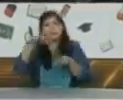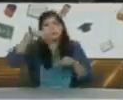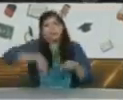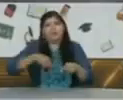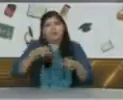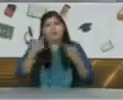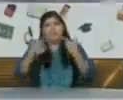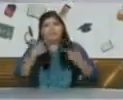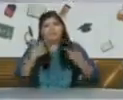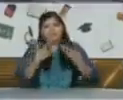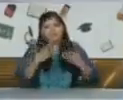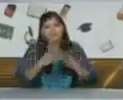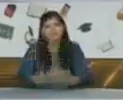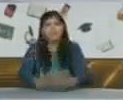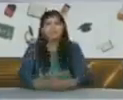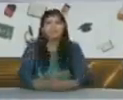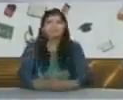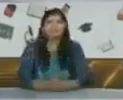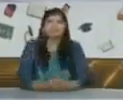करेंगे।